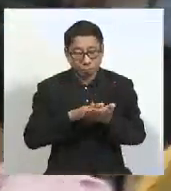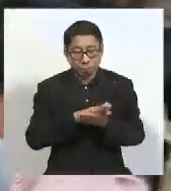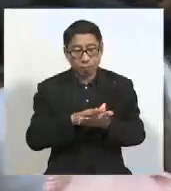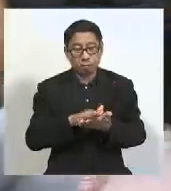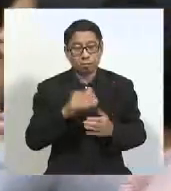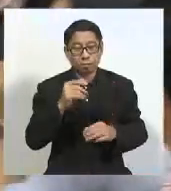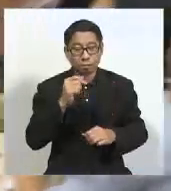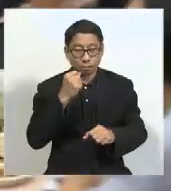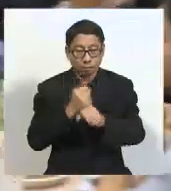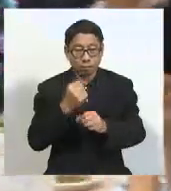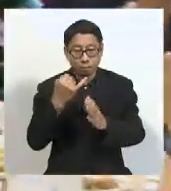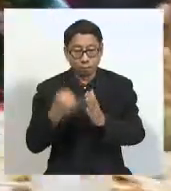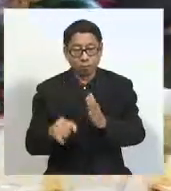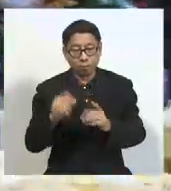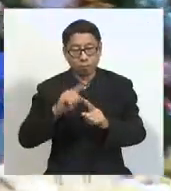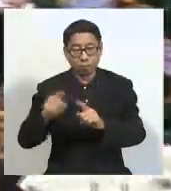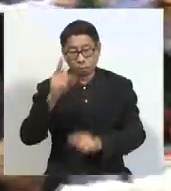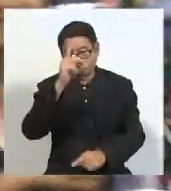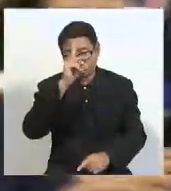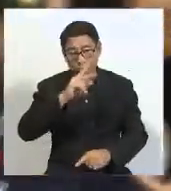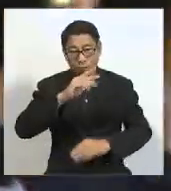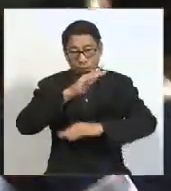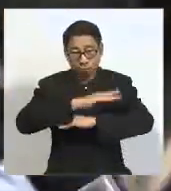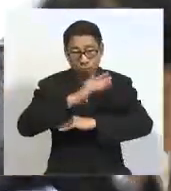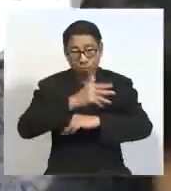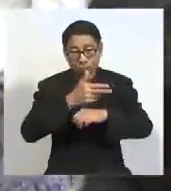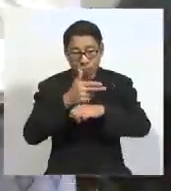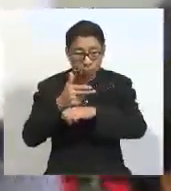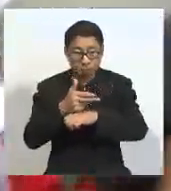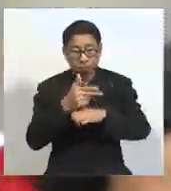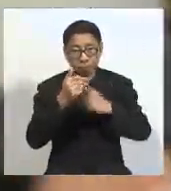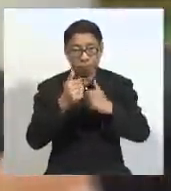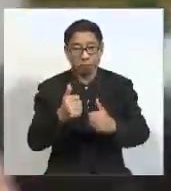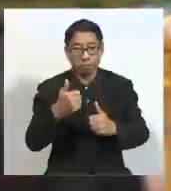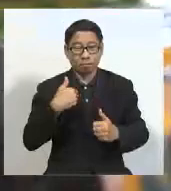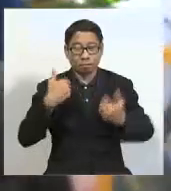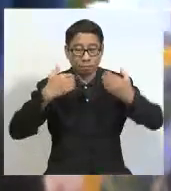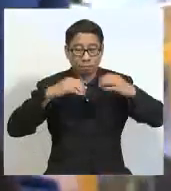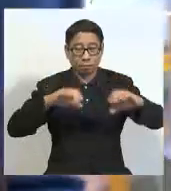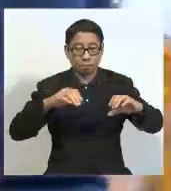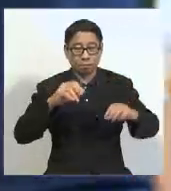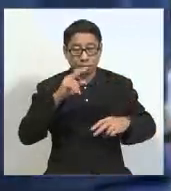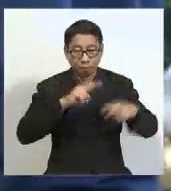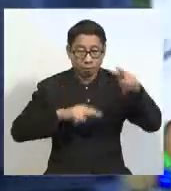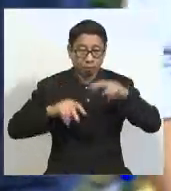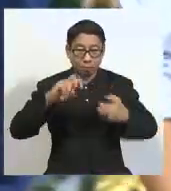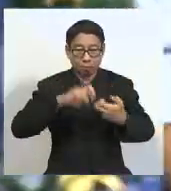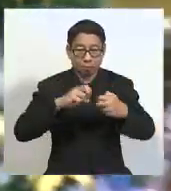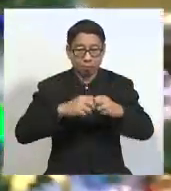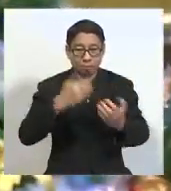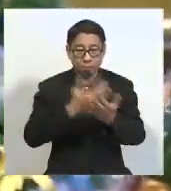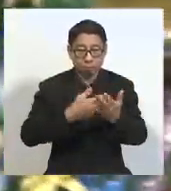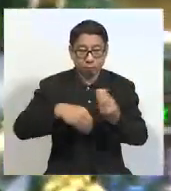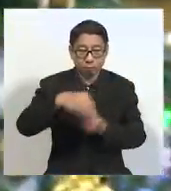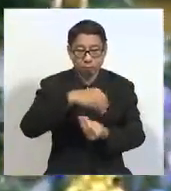การกระทำที่ผ่านมาด้วยแล้วก็เคารพสื่อมวลชนที่มีจรรยาบรรณส่วนรัฐบาลยังคงต้องดูปัญหาเศรษฐกิจ